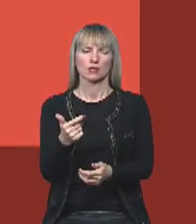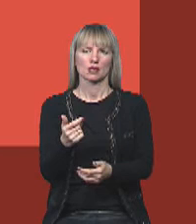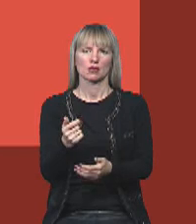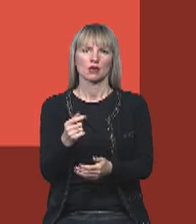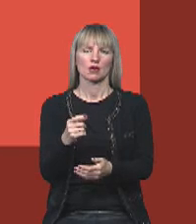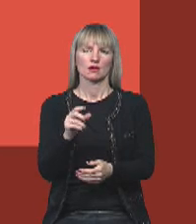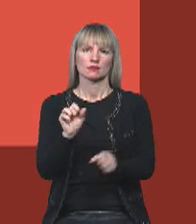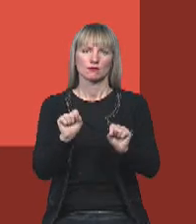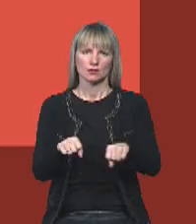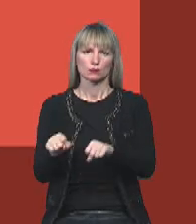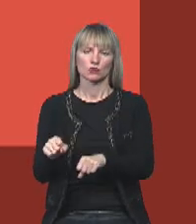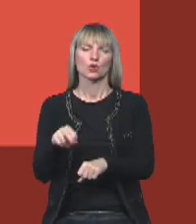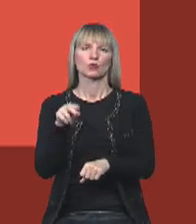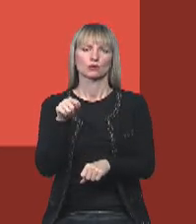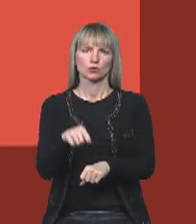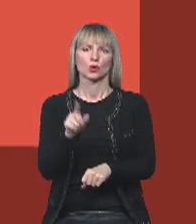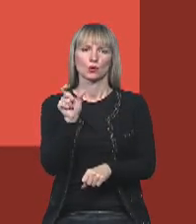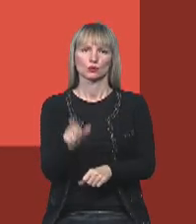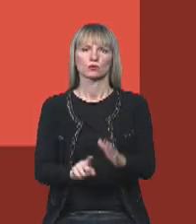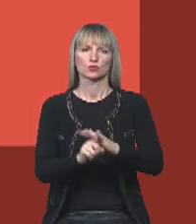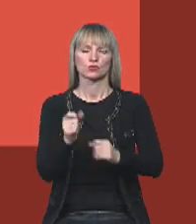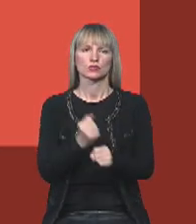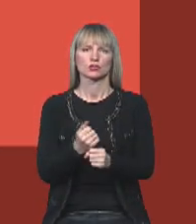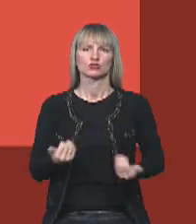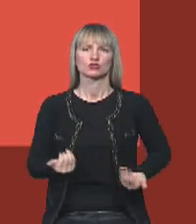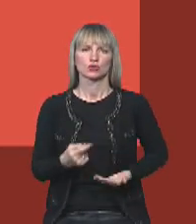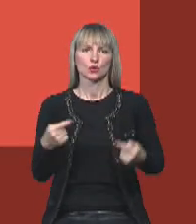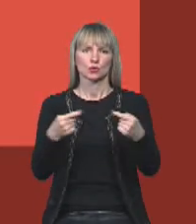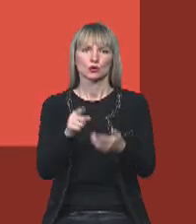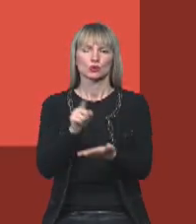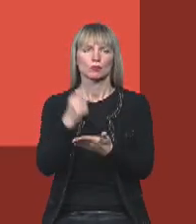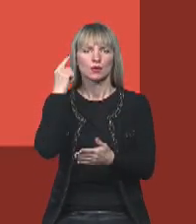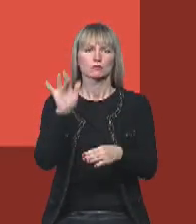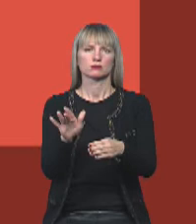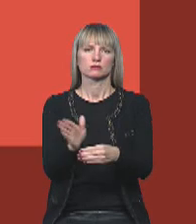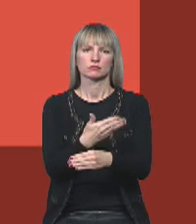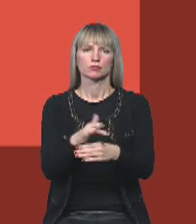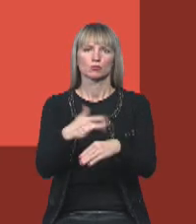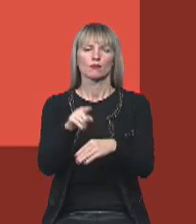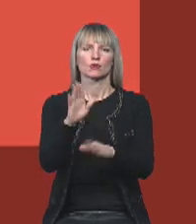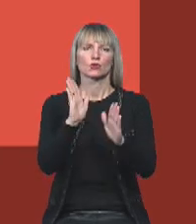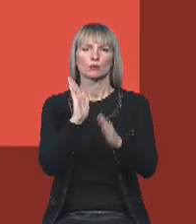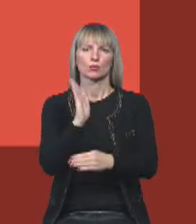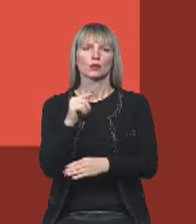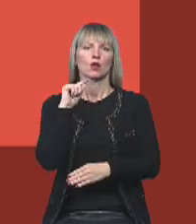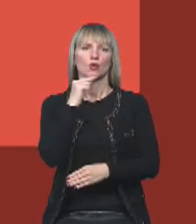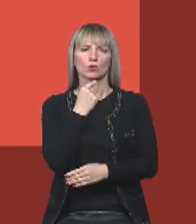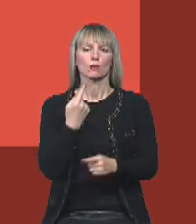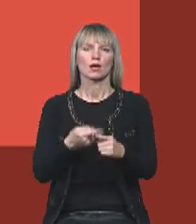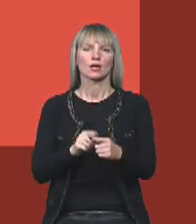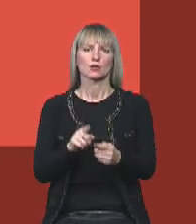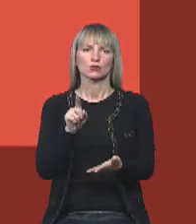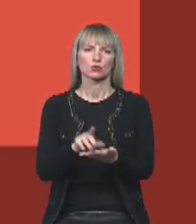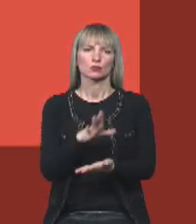Тоді люди почнуть цим займатися. Жителі мають чітко розуміти, сортуючи сміття, вони будуть економити. Це має